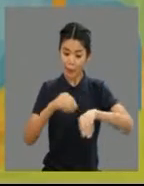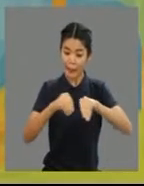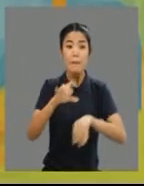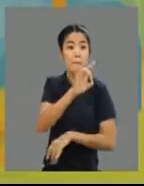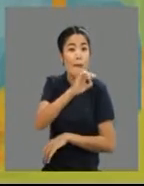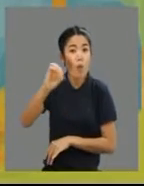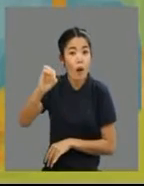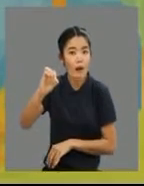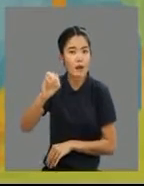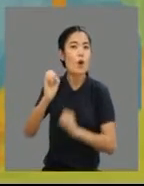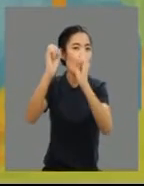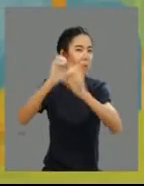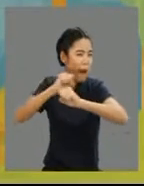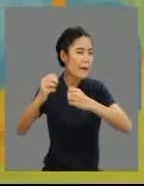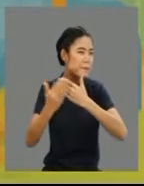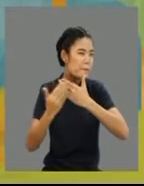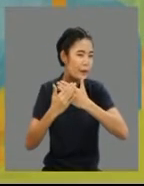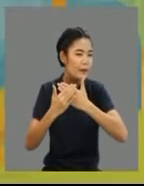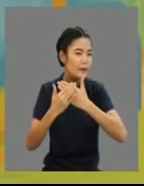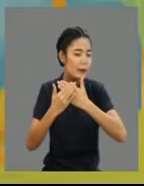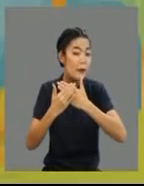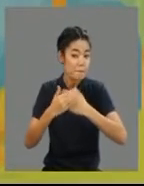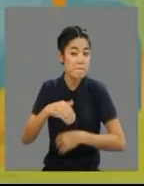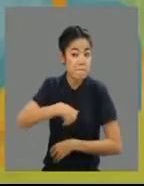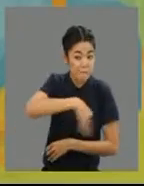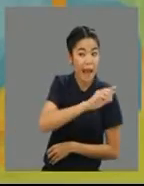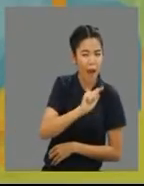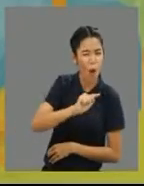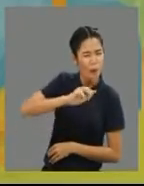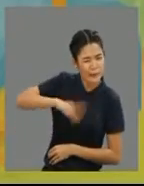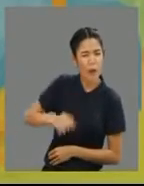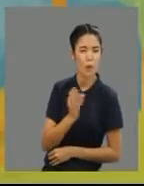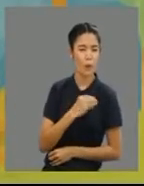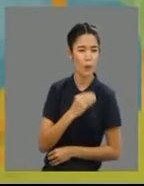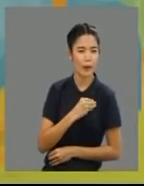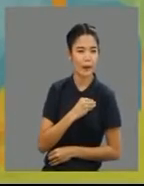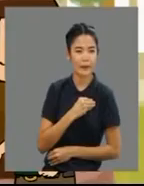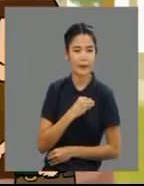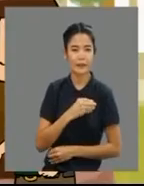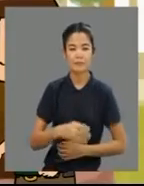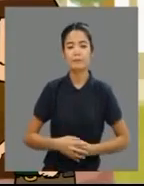แล้วครูพละนัดพี่ไว้พี่รีบไปก่อนนะเดี๋ยวสาย